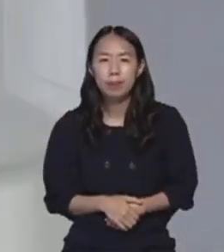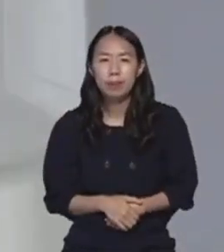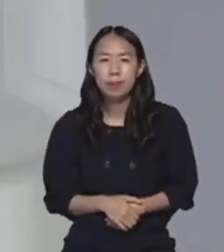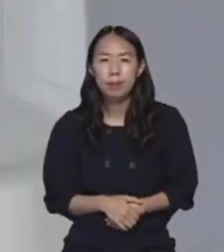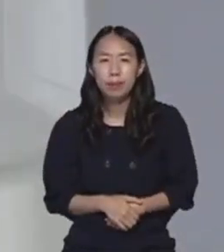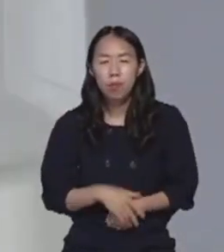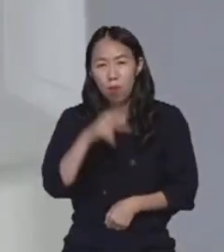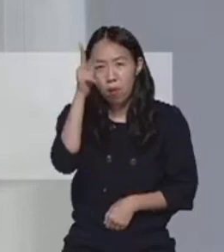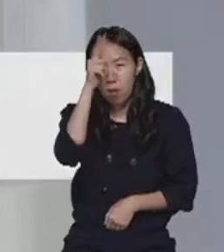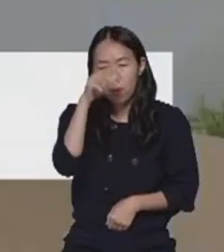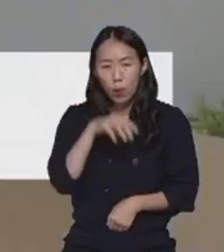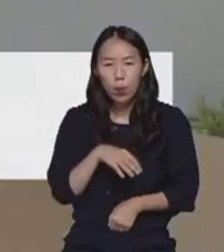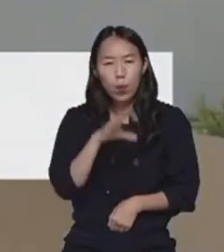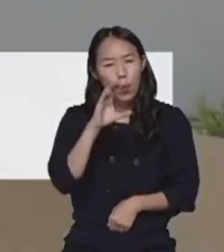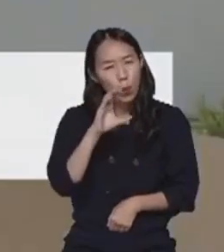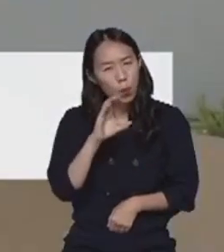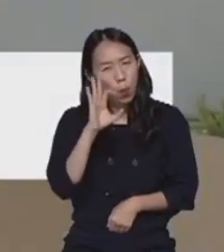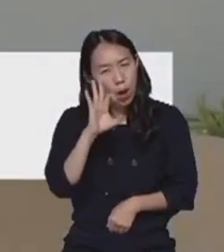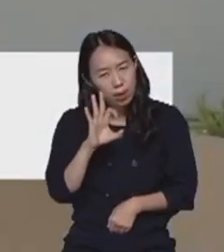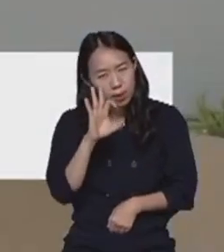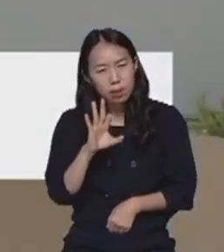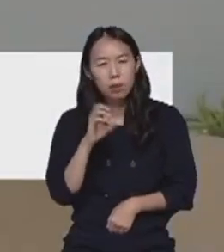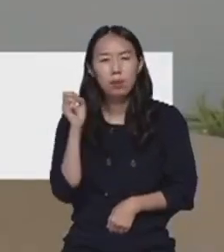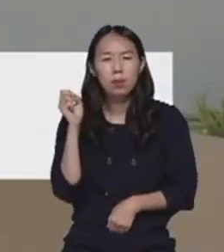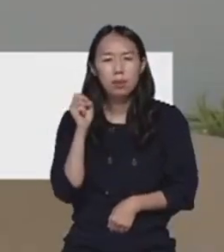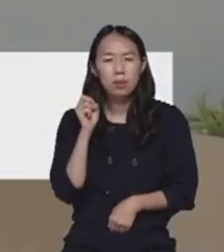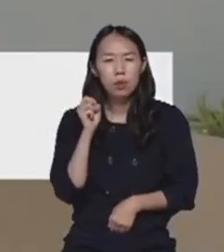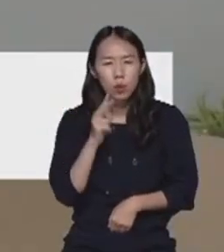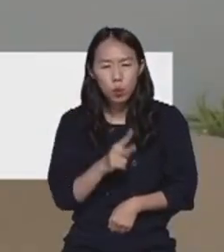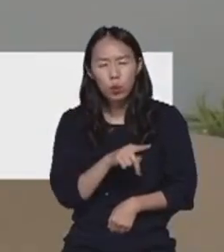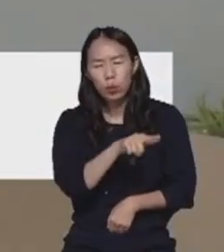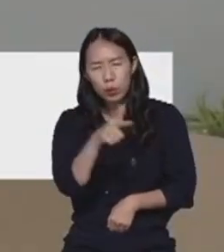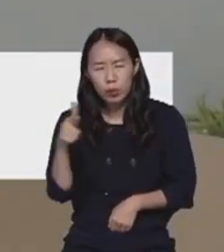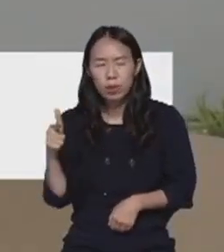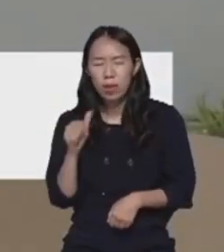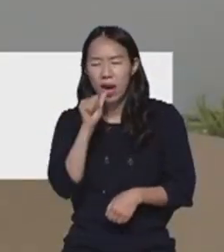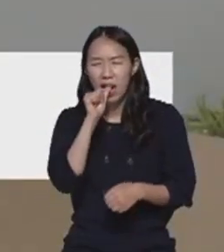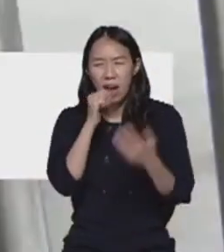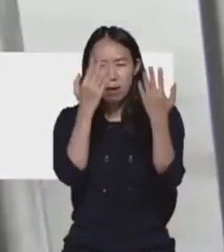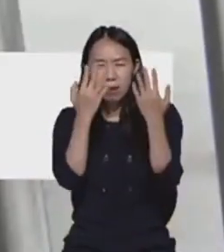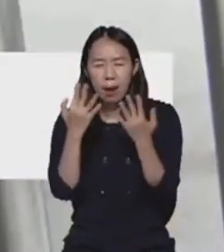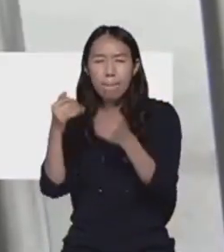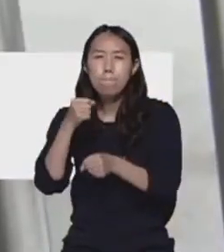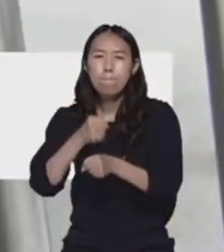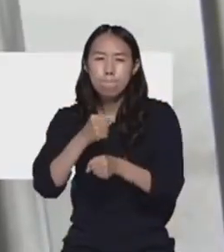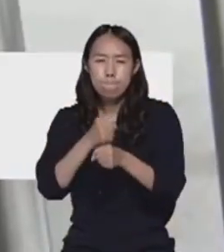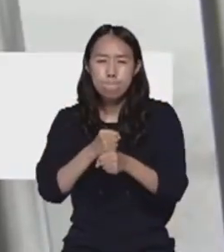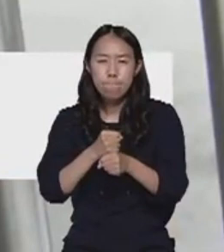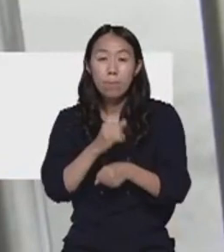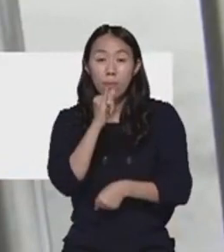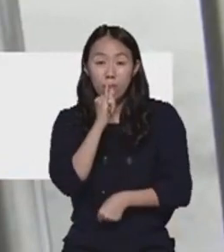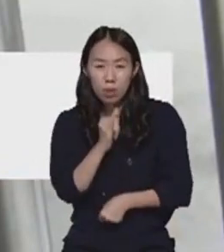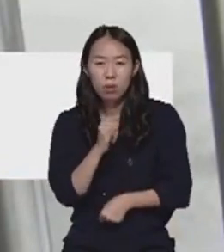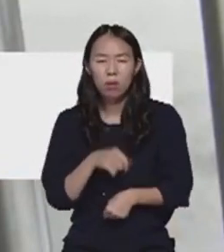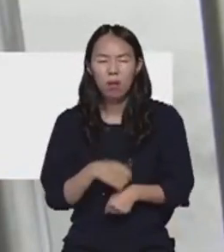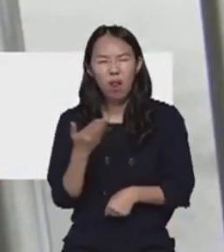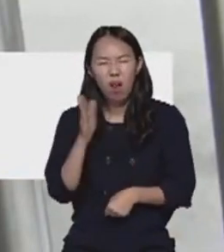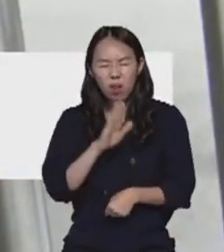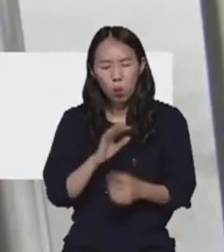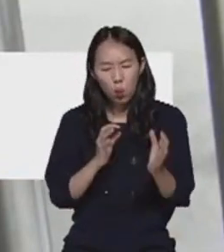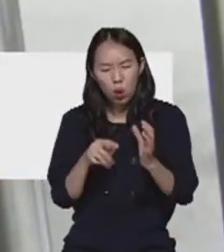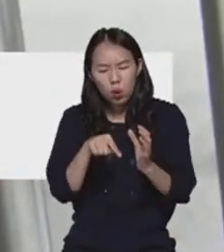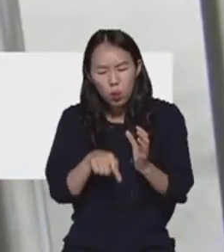지구대 화장실이나 이런 데는 이제 저희들이 방범창을 다 설치가 하도록 돼 있어요. 이제 거기는 직원